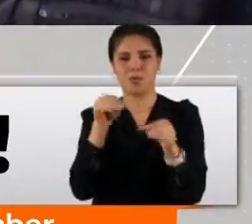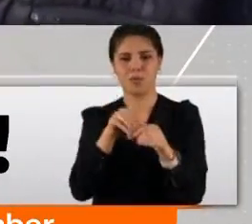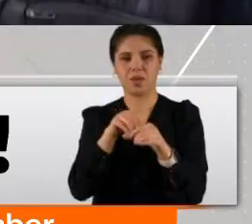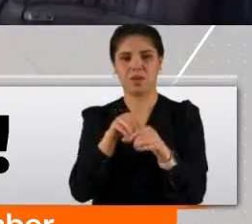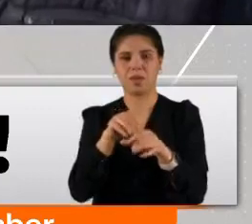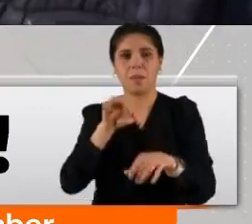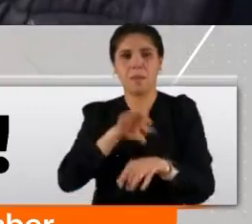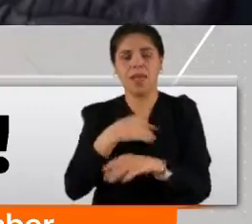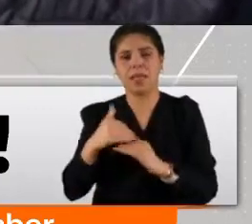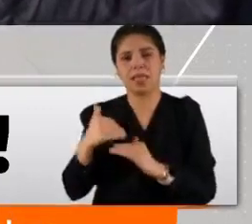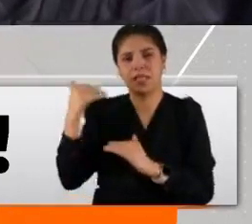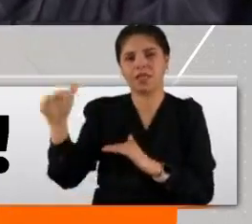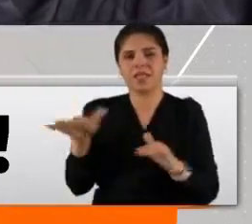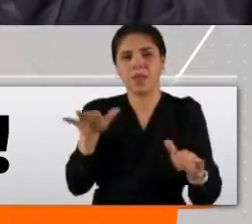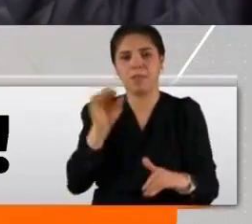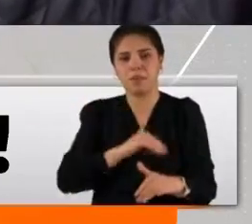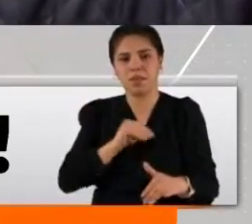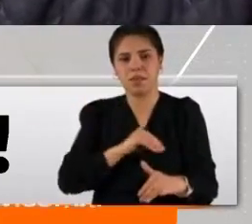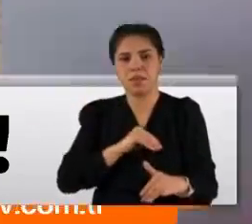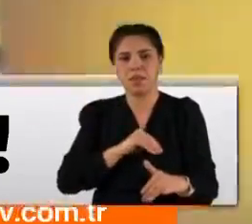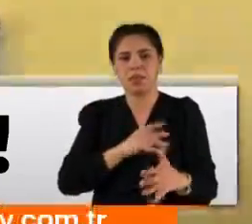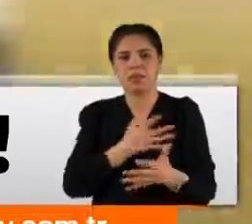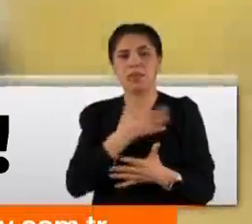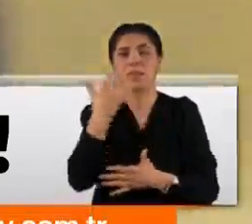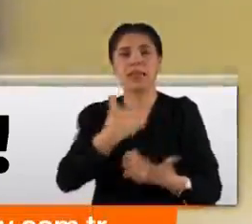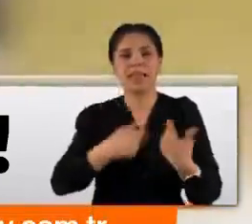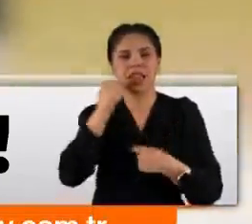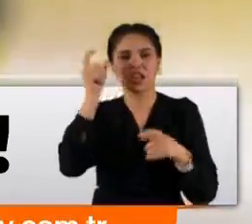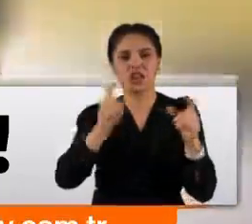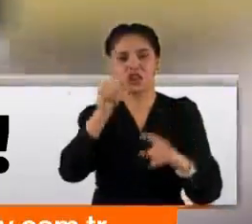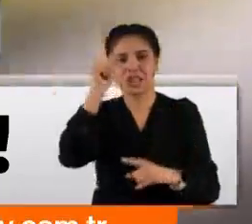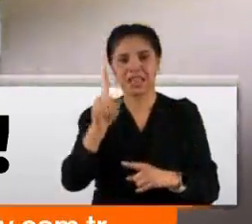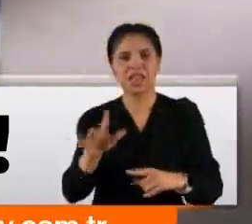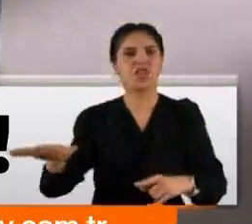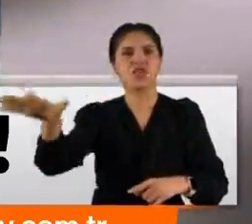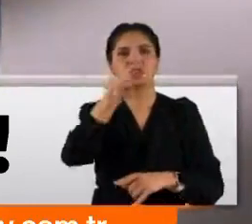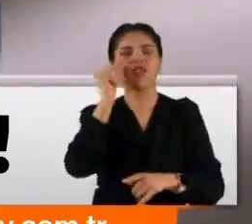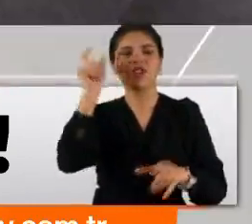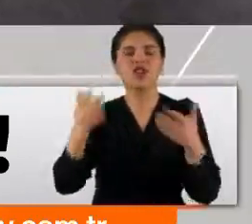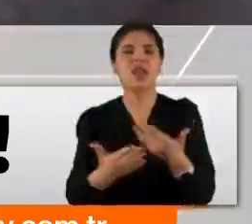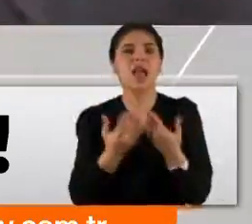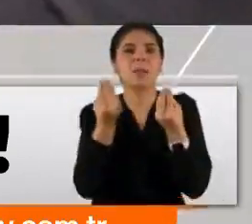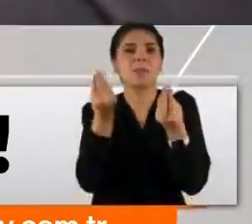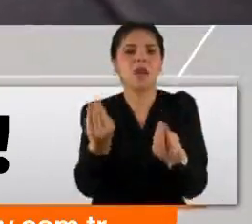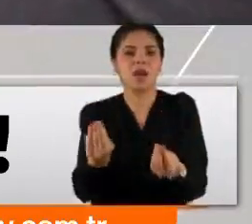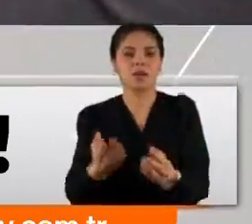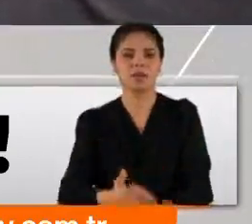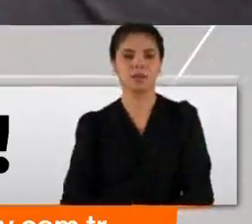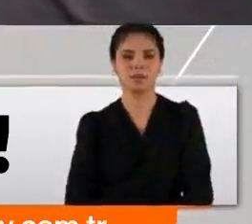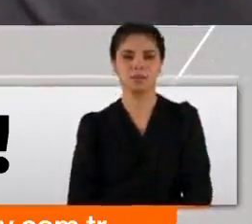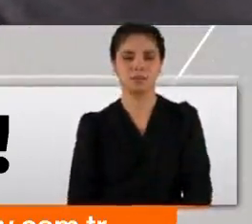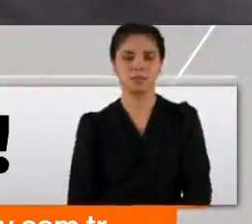anda dışarı çıktım. Deprem oluyor sandım, baktık ortalık ana baba günü. Yaralıların imdadına ilk önce çevredekiler yetişti. Yoğun bir duman